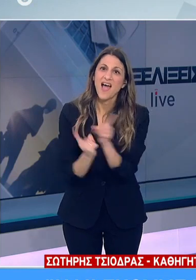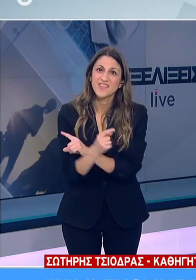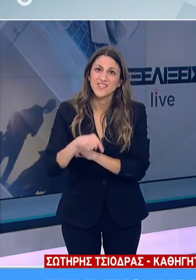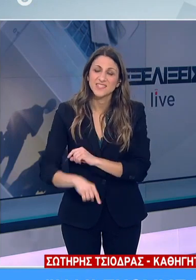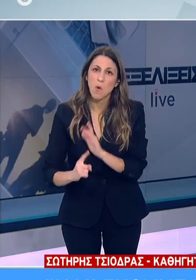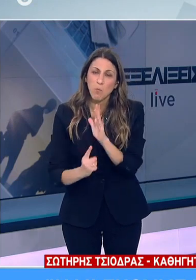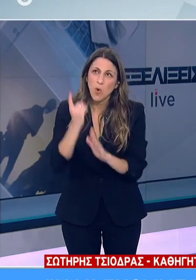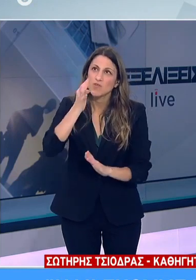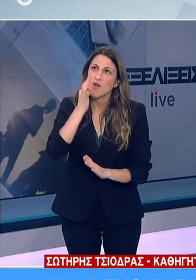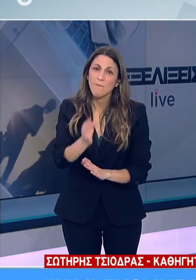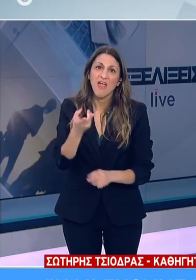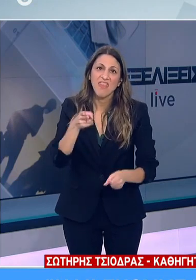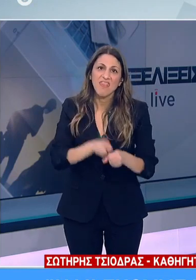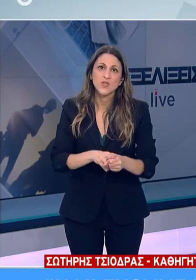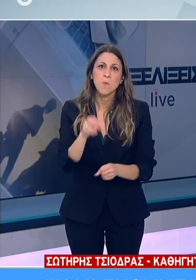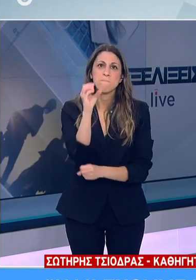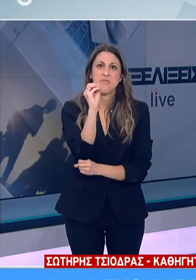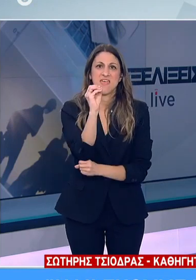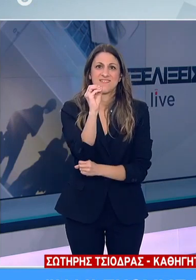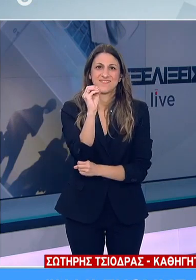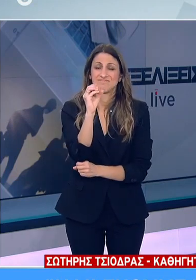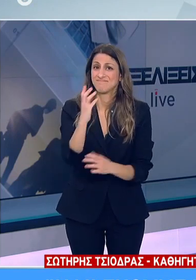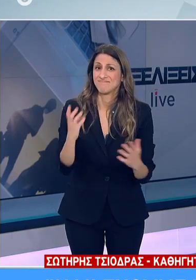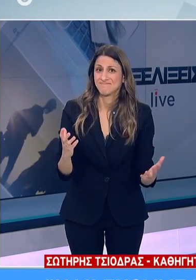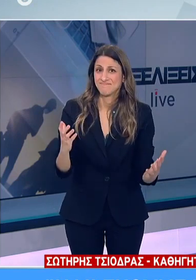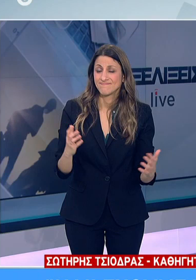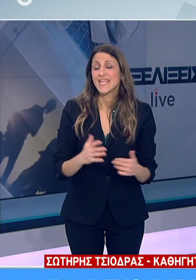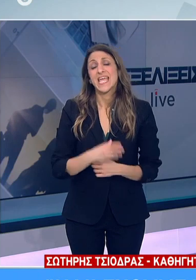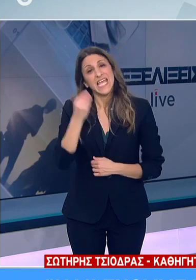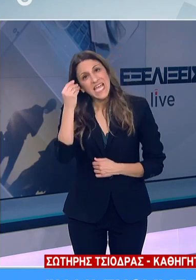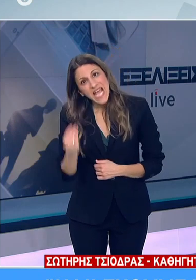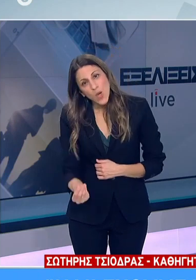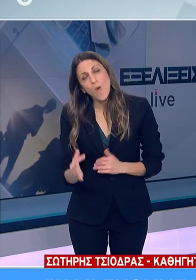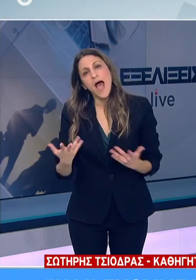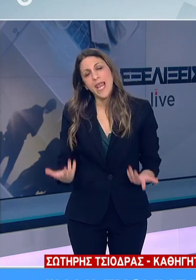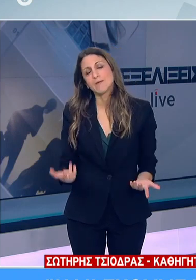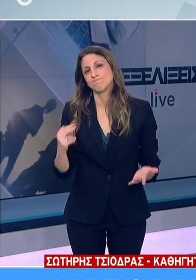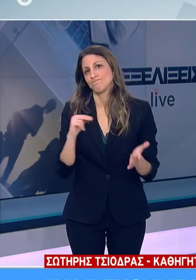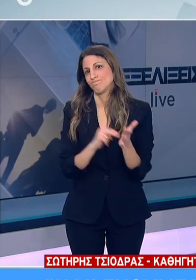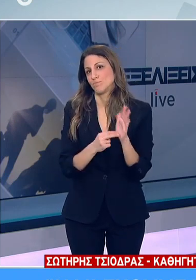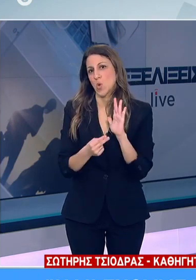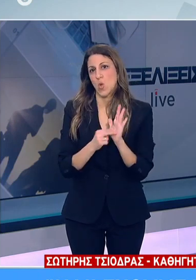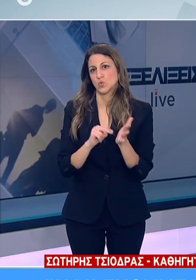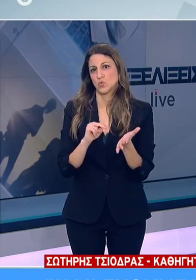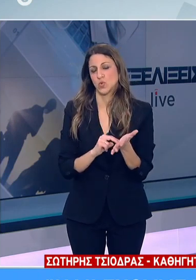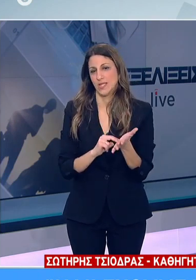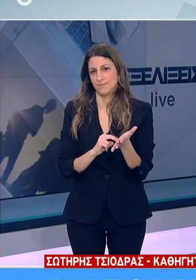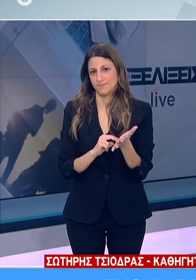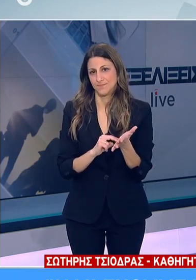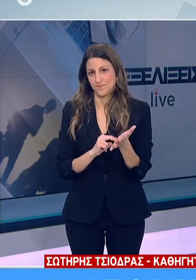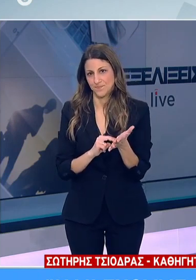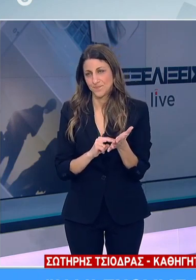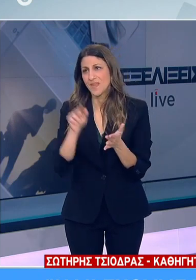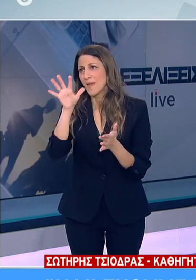σώζονται. Είναι αδύνατο να σβήσει μια τέτοια επιδημία. Όταν υπάρχει εισαγωγή της επιδημίας από